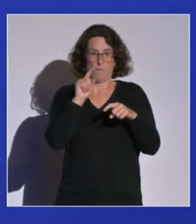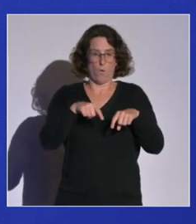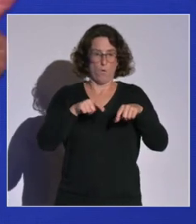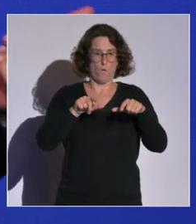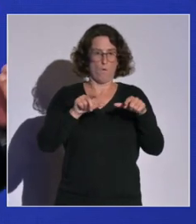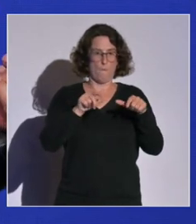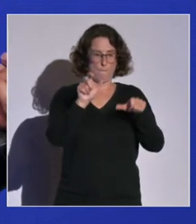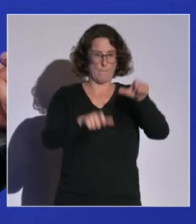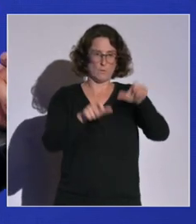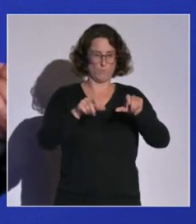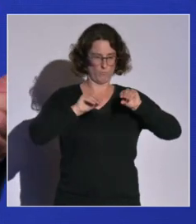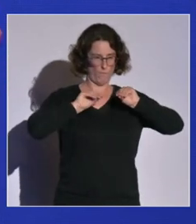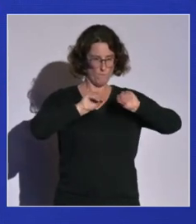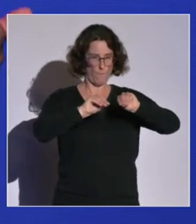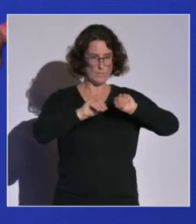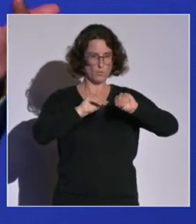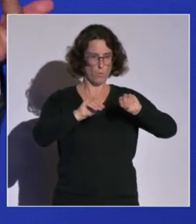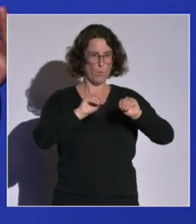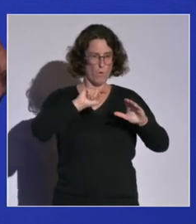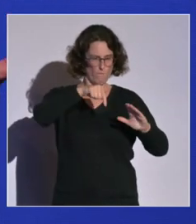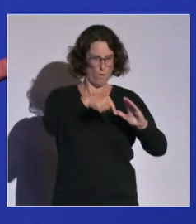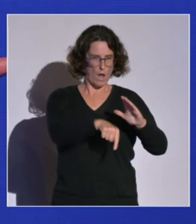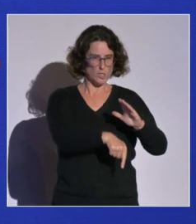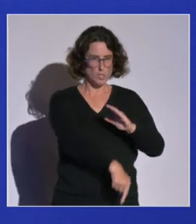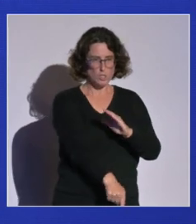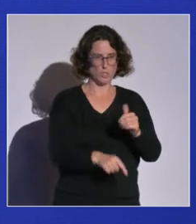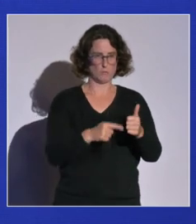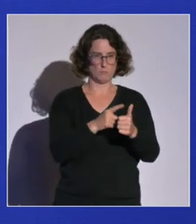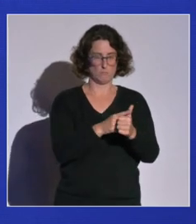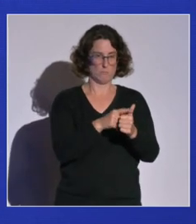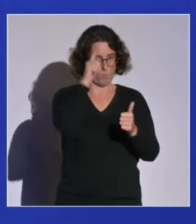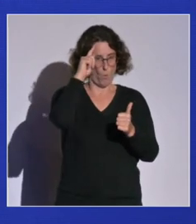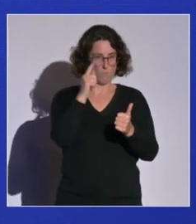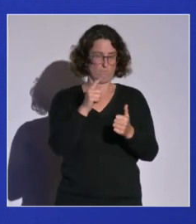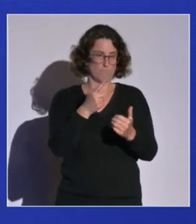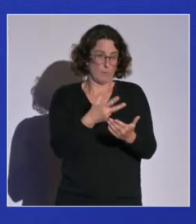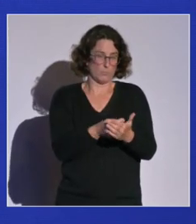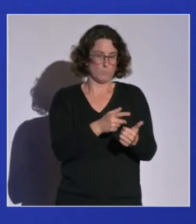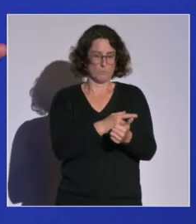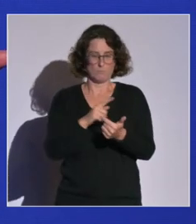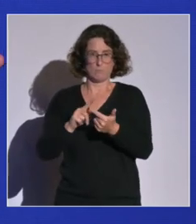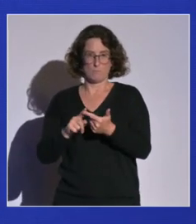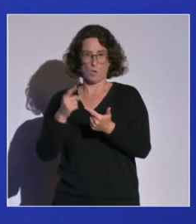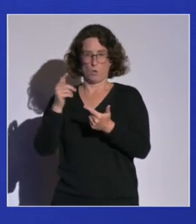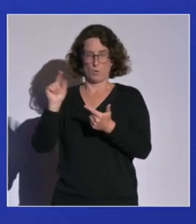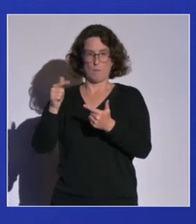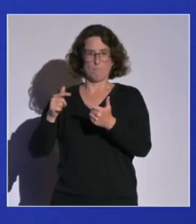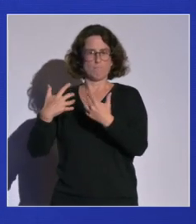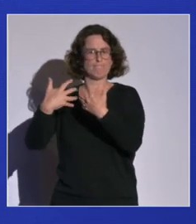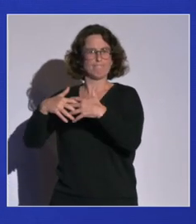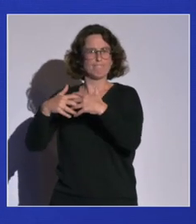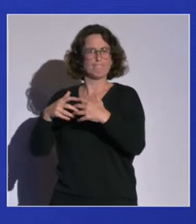7000 foreurs, il n'y en a plus. Un, deux, il faut financer les appareils de forage, les